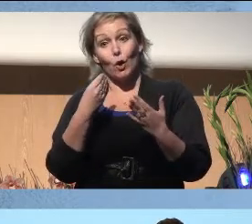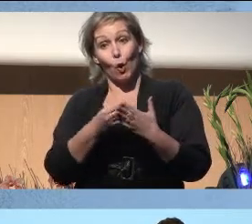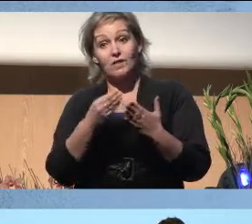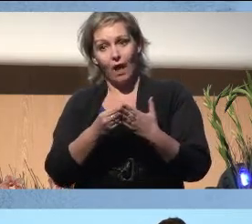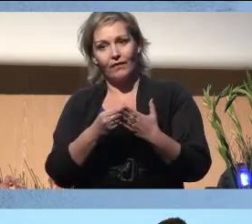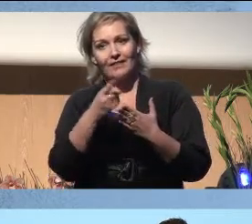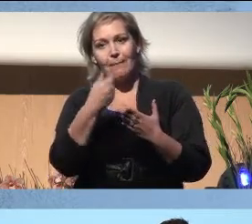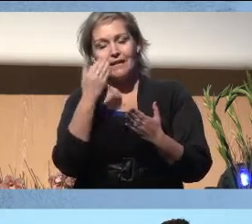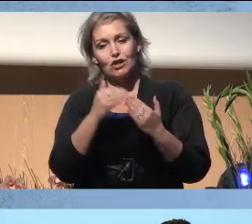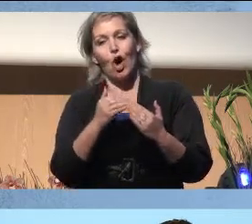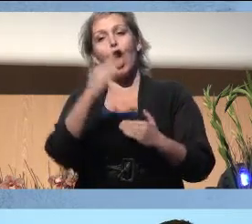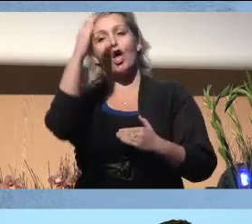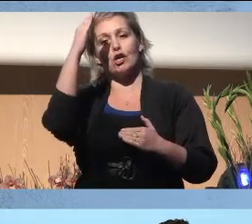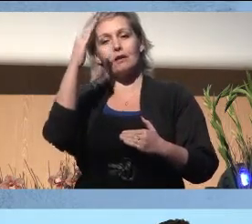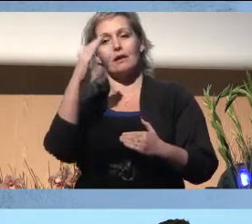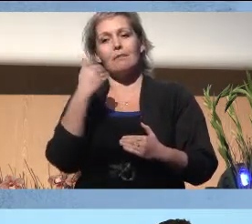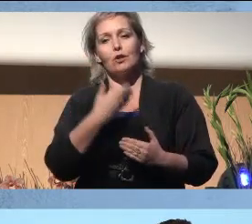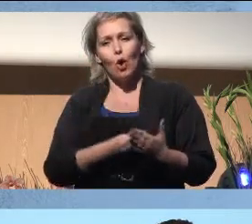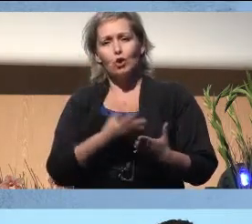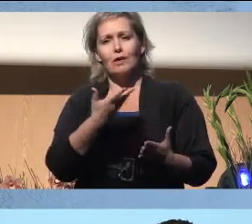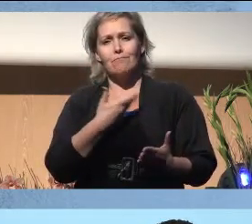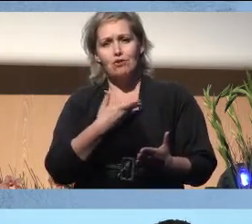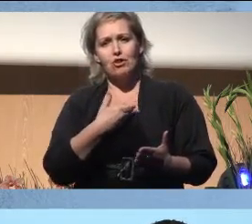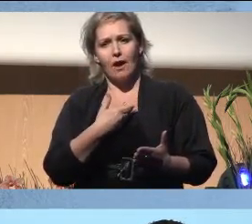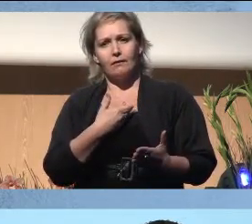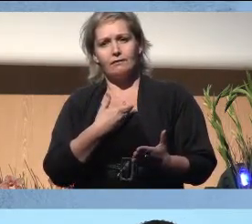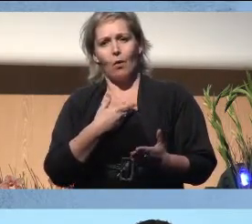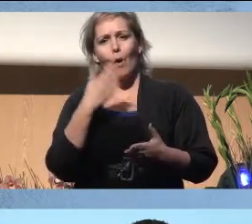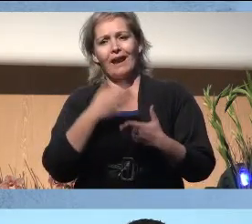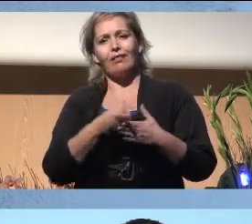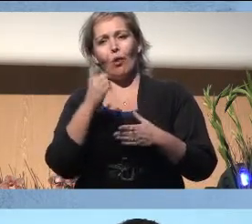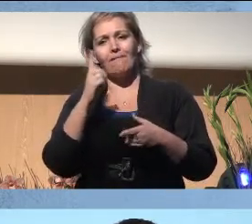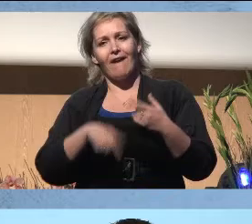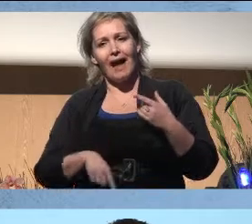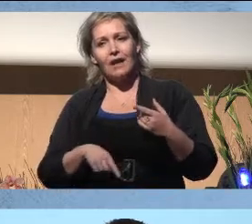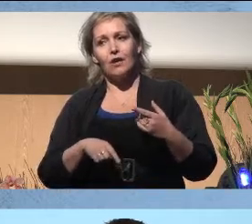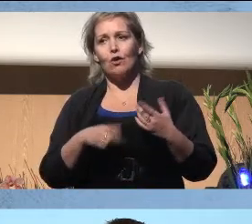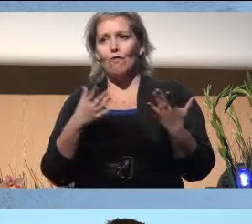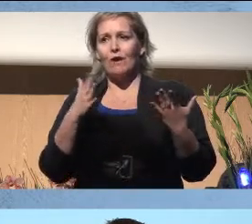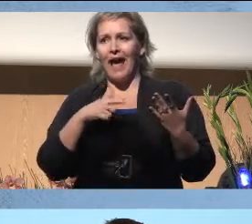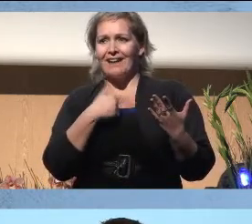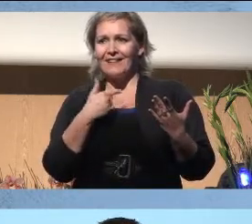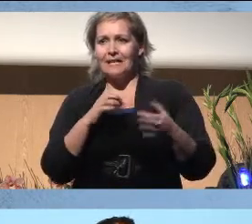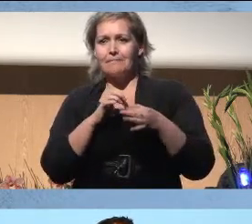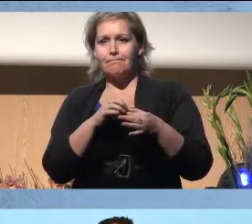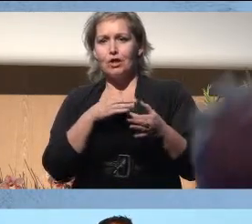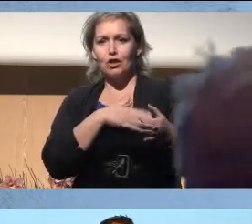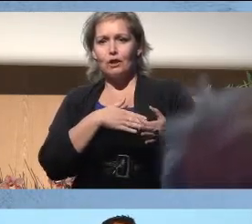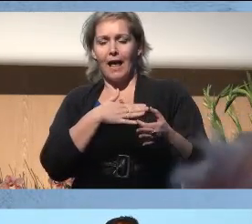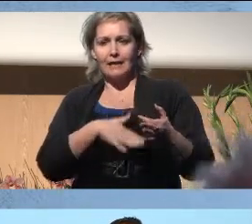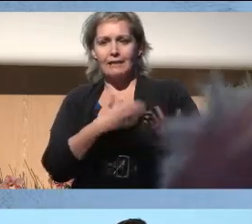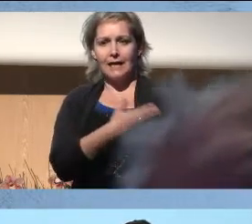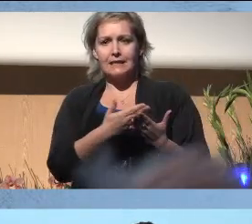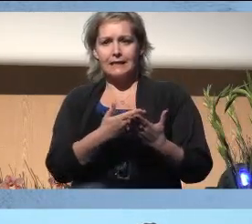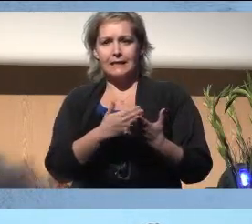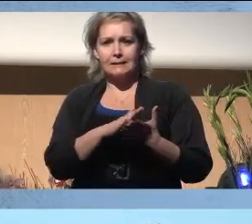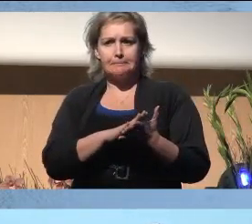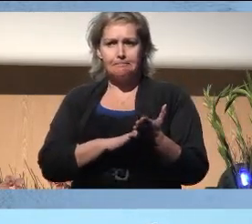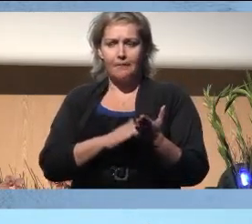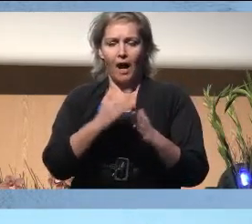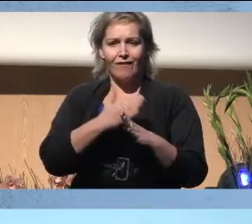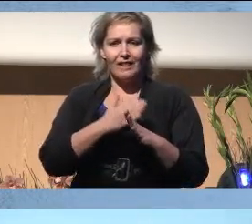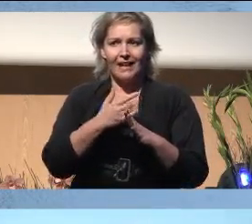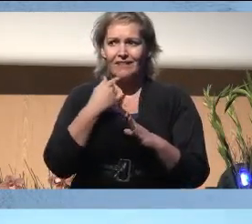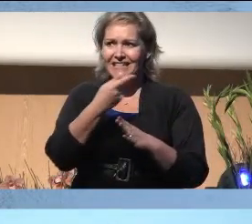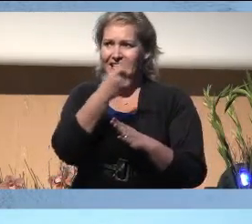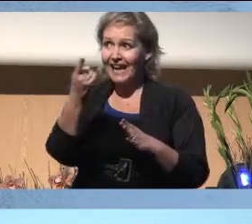kvalitetsbristkostnaderna blir så höga. Det kostar så mycket att rätta alla fel. Så hur ligger vi till i sjukvården ungefär vad gäller kvalitet?